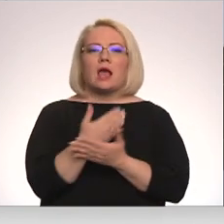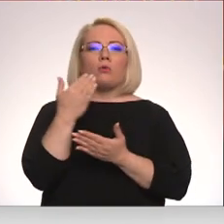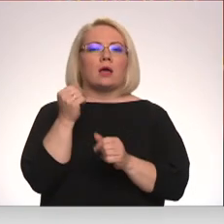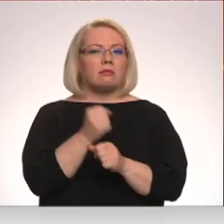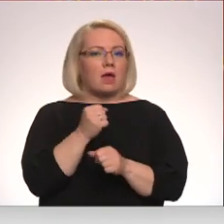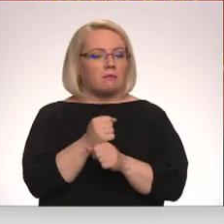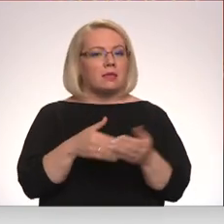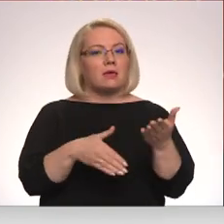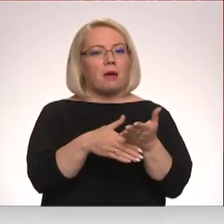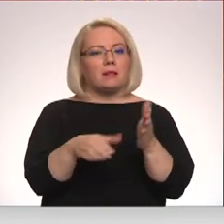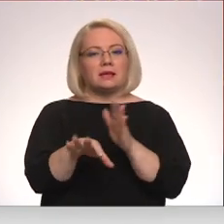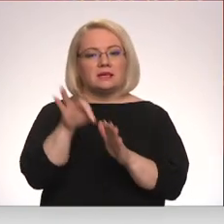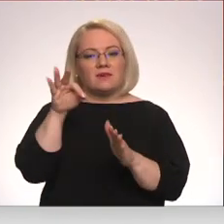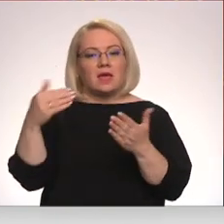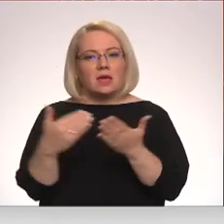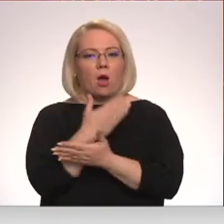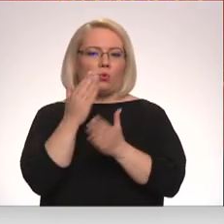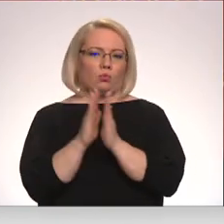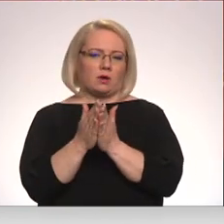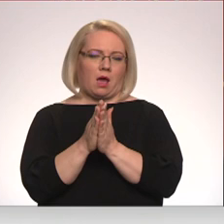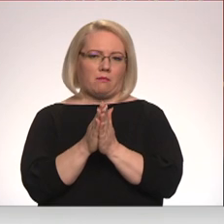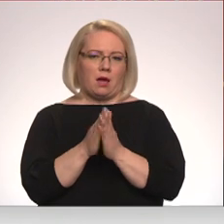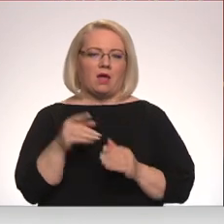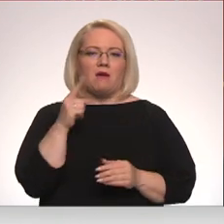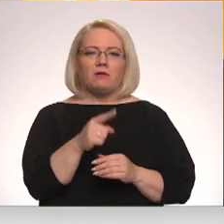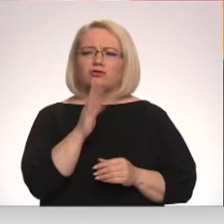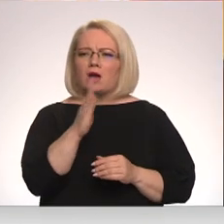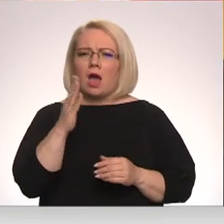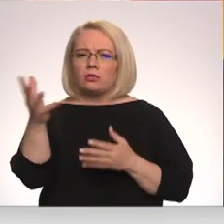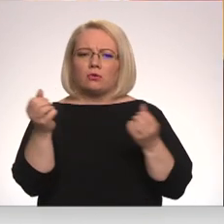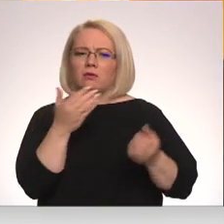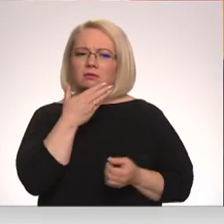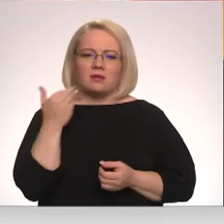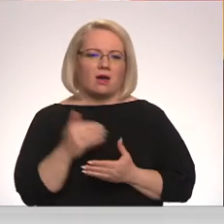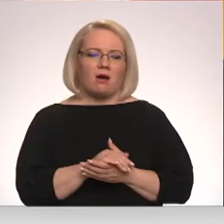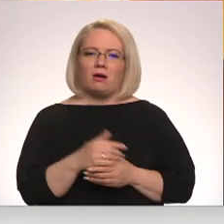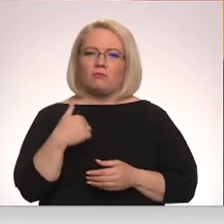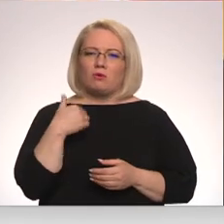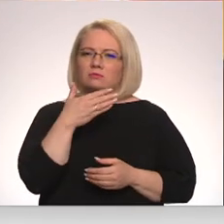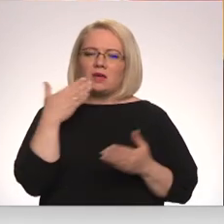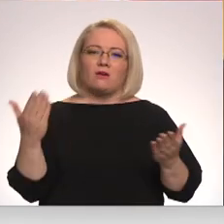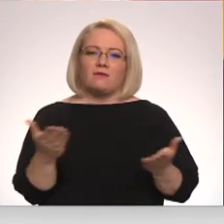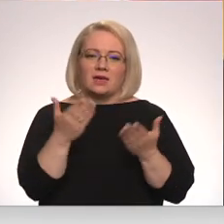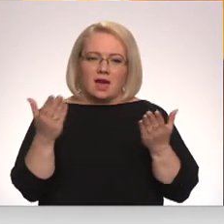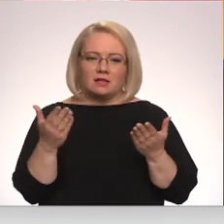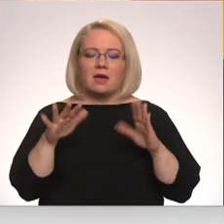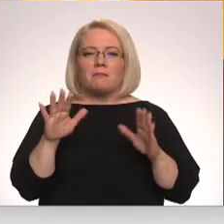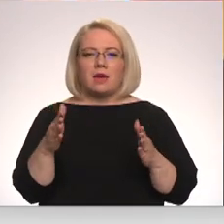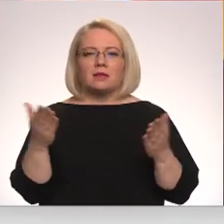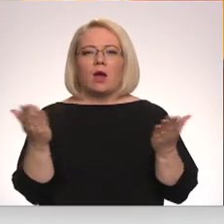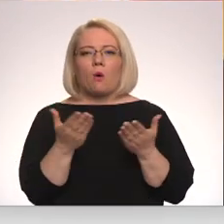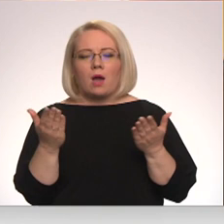bet jāpalīdz izvēlēties jaunu grāmatu. Viņš neņem kuru katru grāmatu, mums neiet viegli, bet kaut kā pie kaut